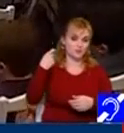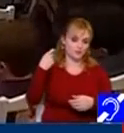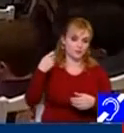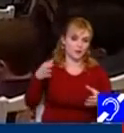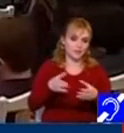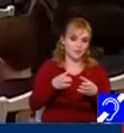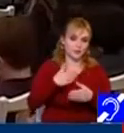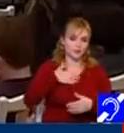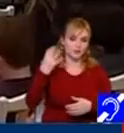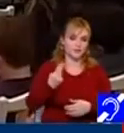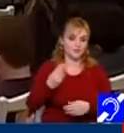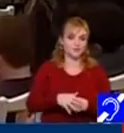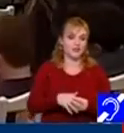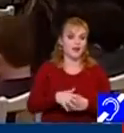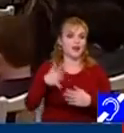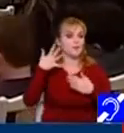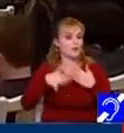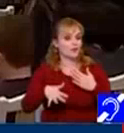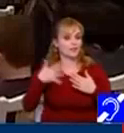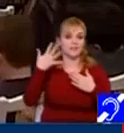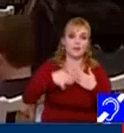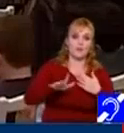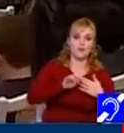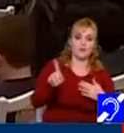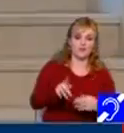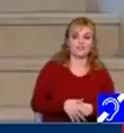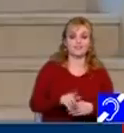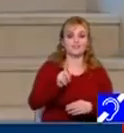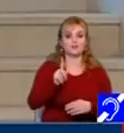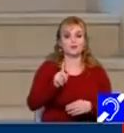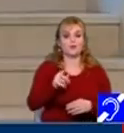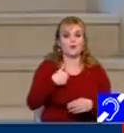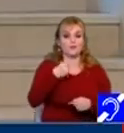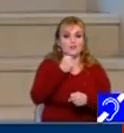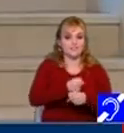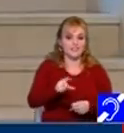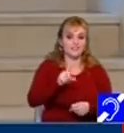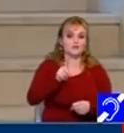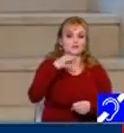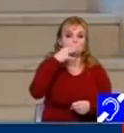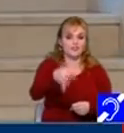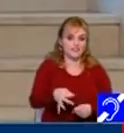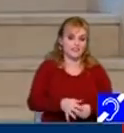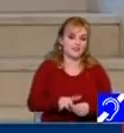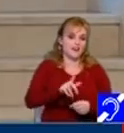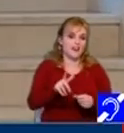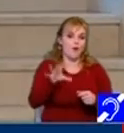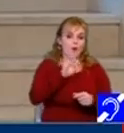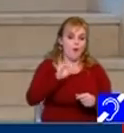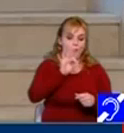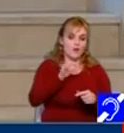nu, Igor Dodon nu a făcut altceva decât să asigure, în primul rând, consensul politic necesar pentru implementarea sistemului